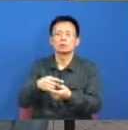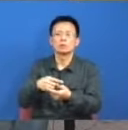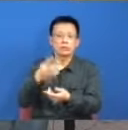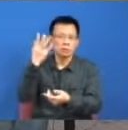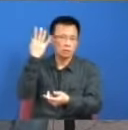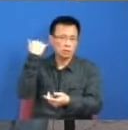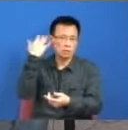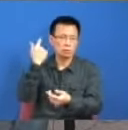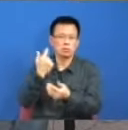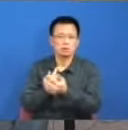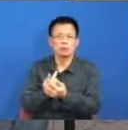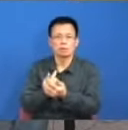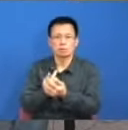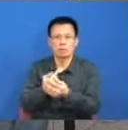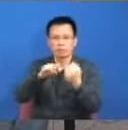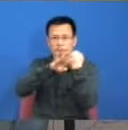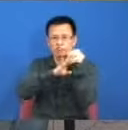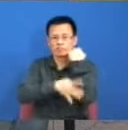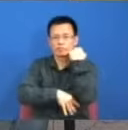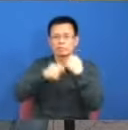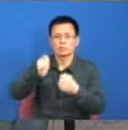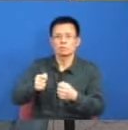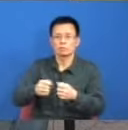邊咧。在法庭都有爭議過